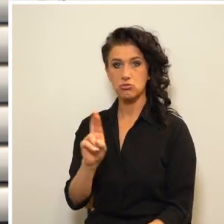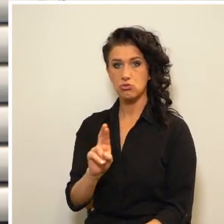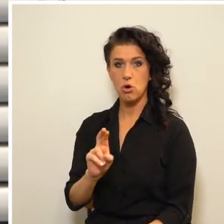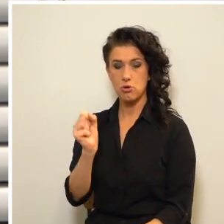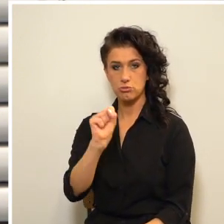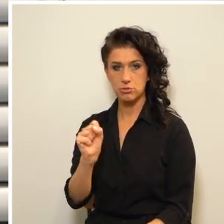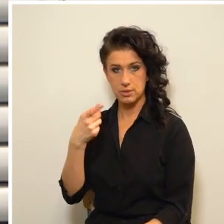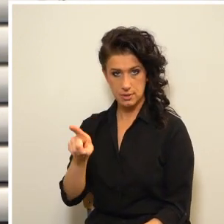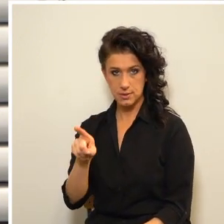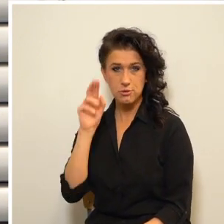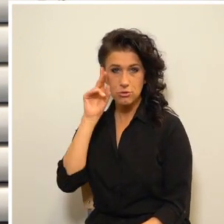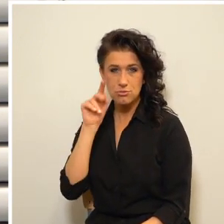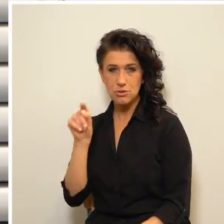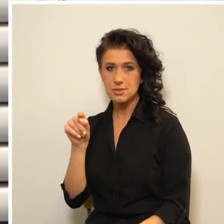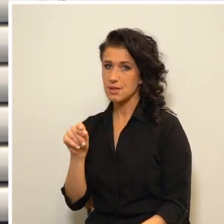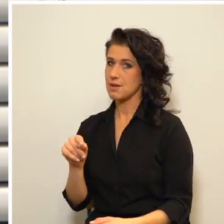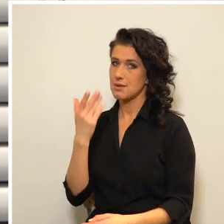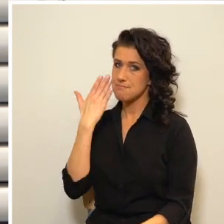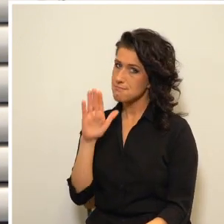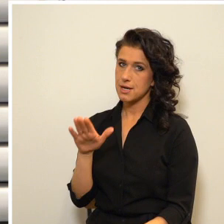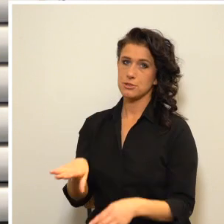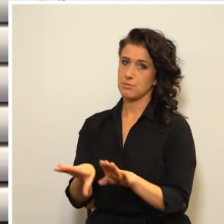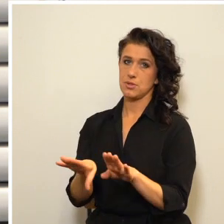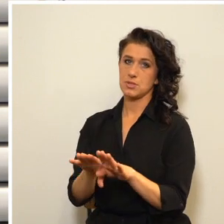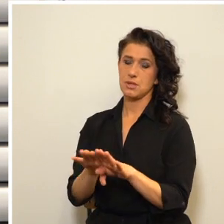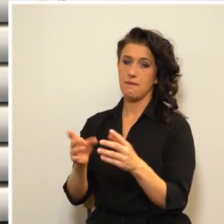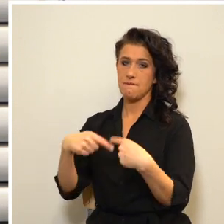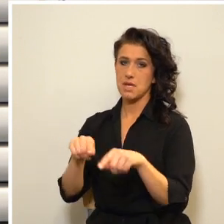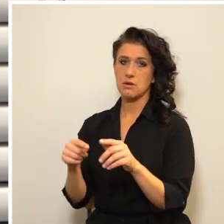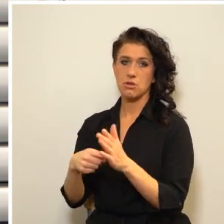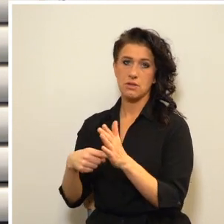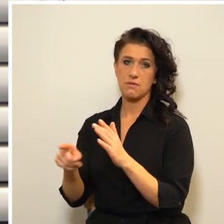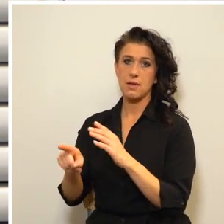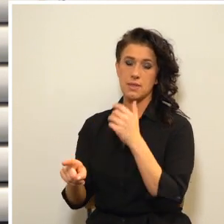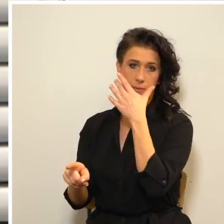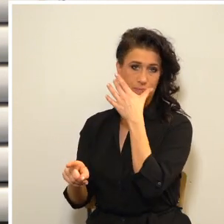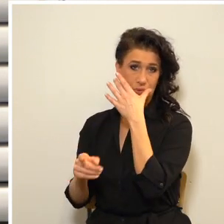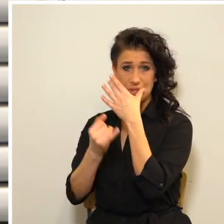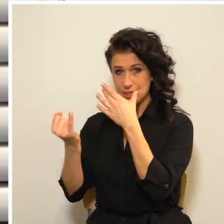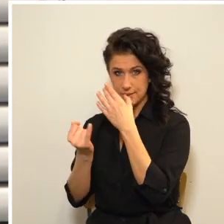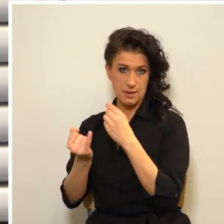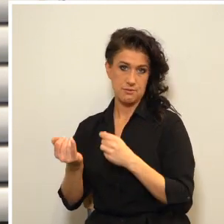to bardzo że tak powiem dokonywane bezwzględny